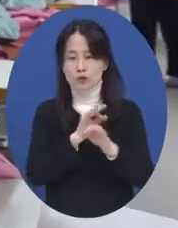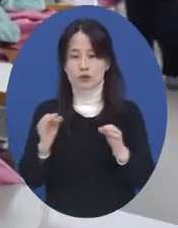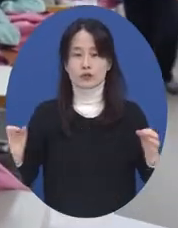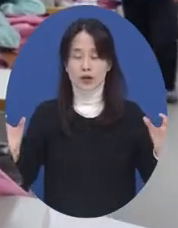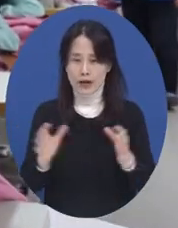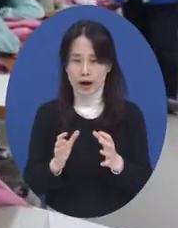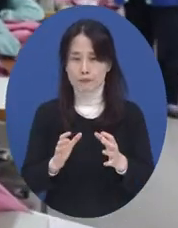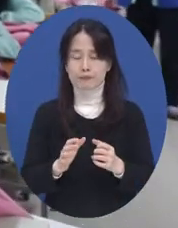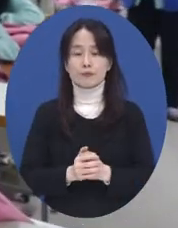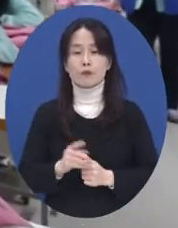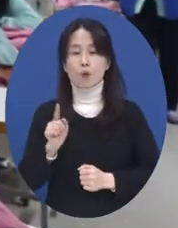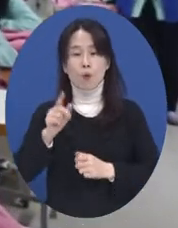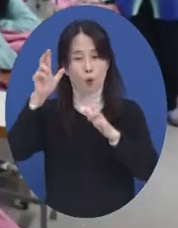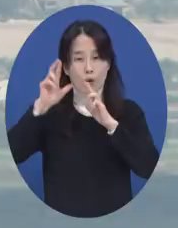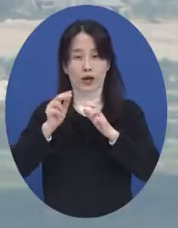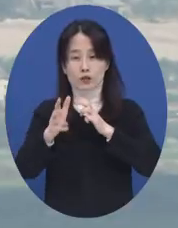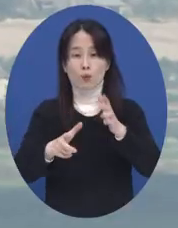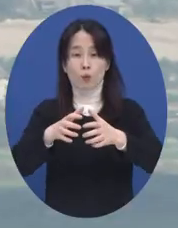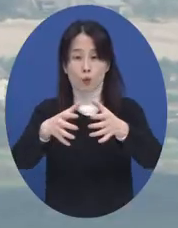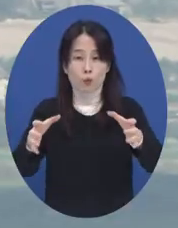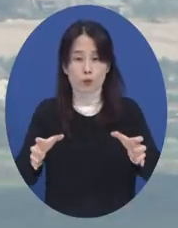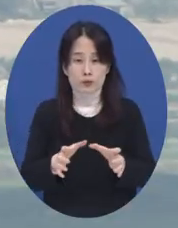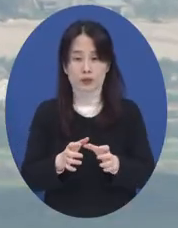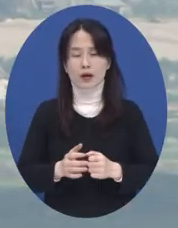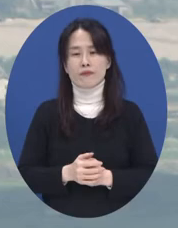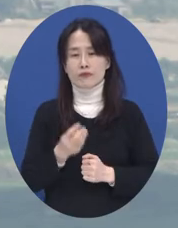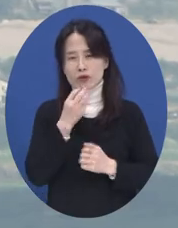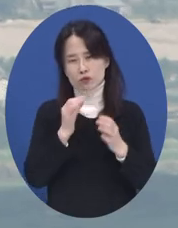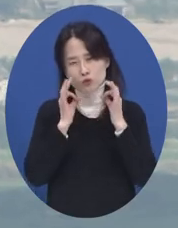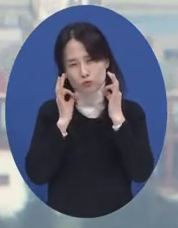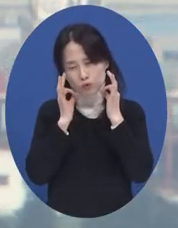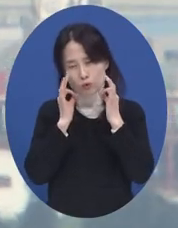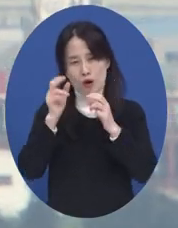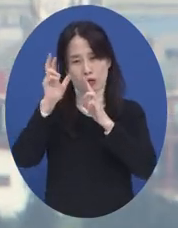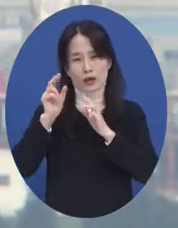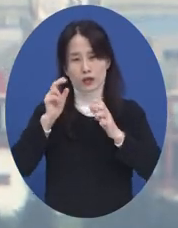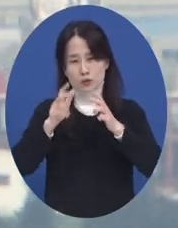공동체의 실험장이었던 개성공단. 경기도의 노력이